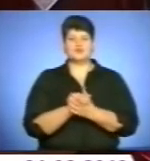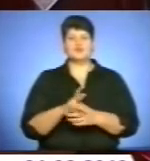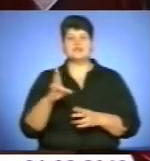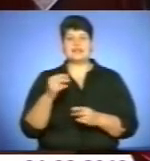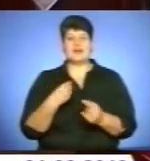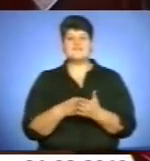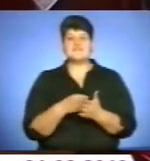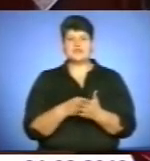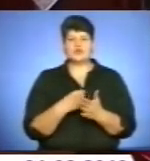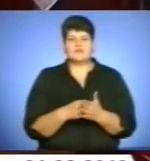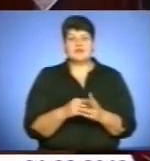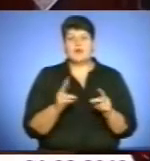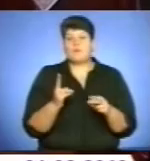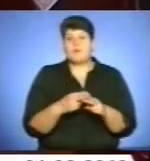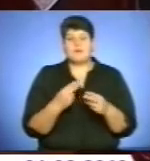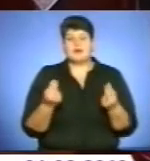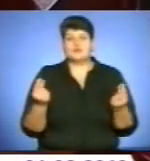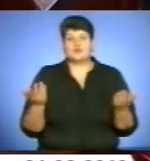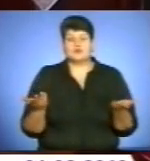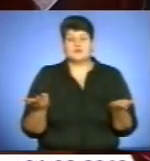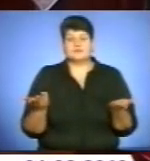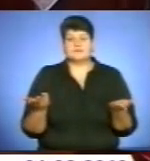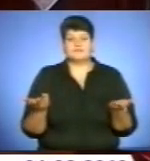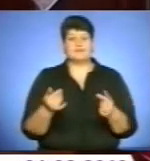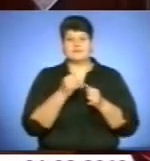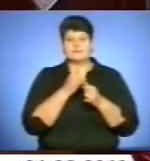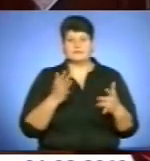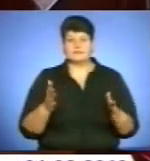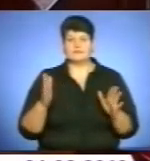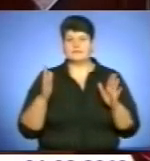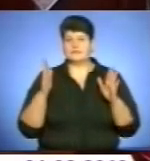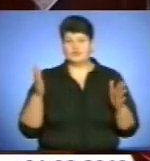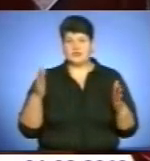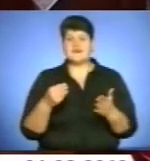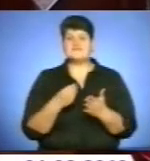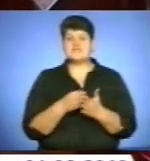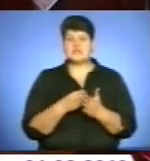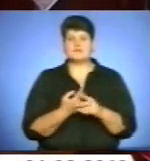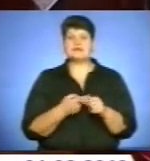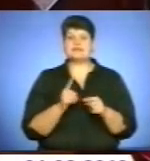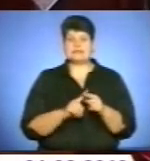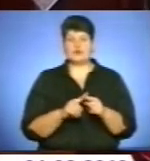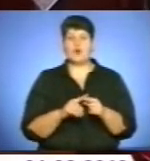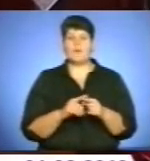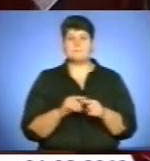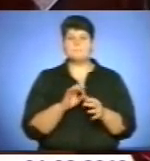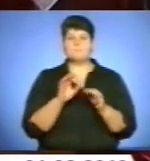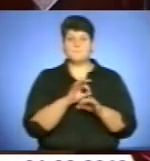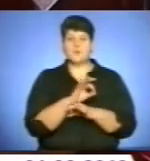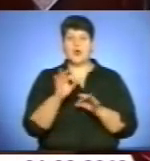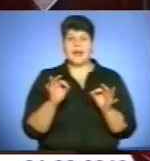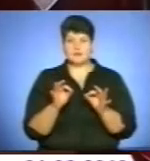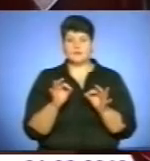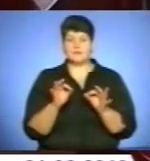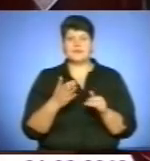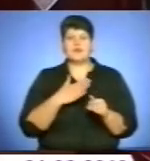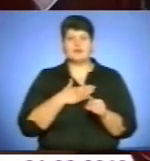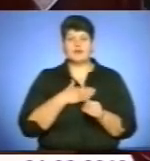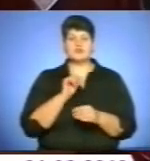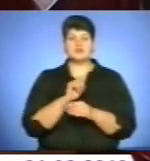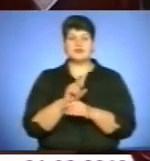фінансування, без грошей, ясно, ми десь, я кажу, в якійсь мірі не обійдемося, на фінансування цього проєкту. А наше